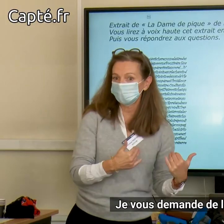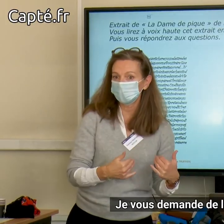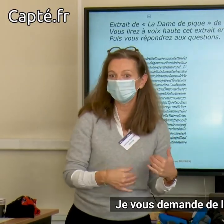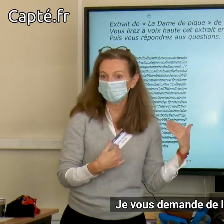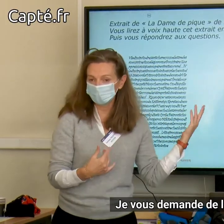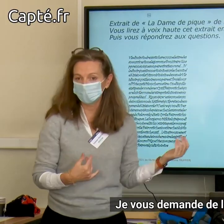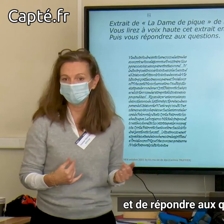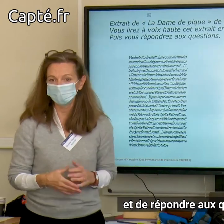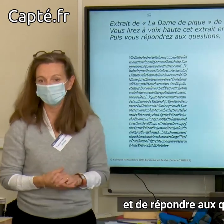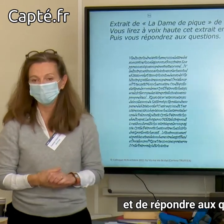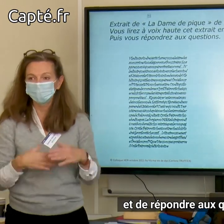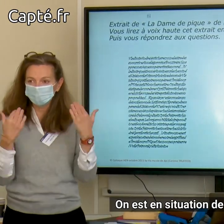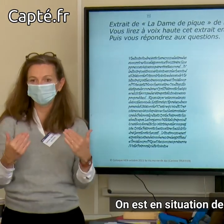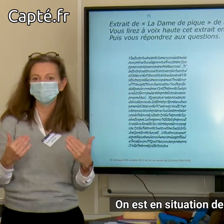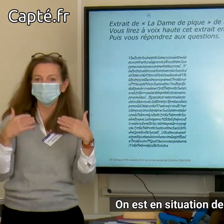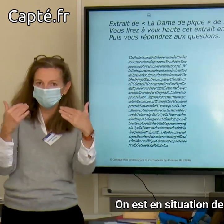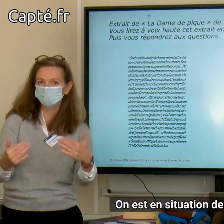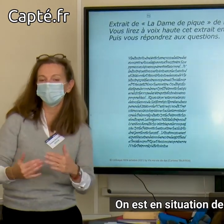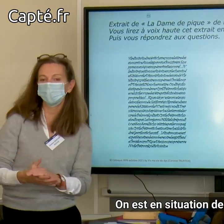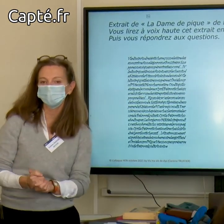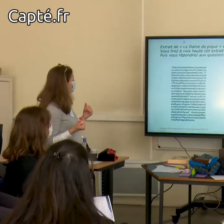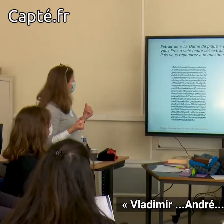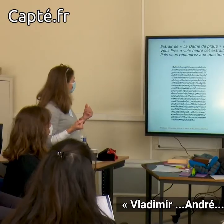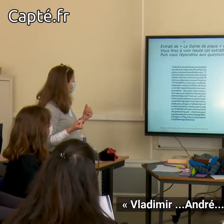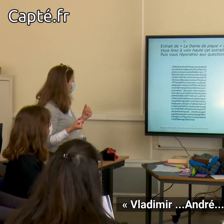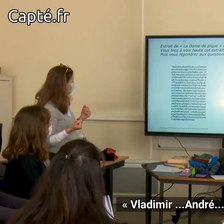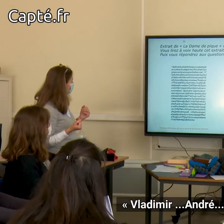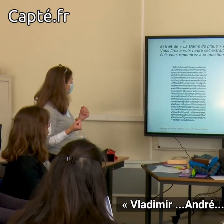Je vous demande de lire le texte et de répondre aux questions. On est en situation de bac blanc.